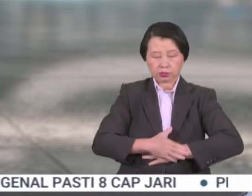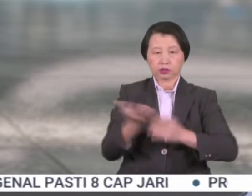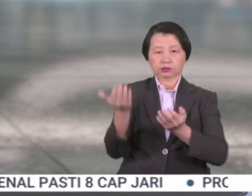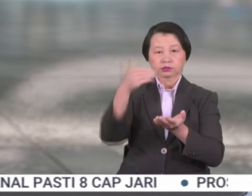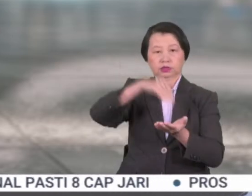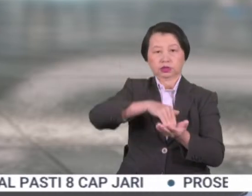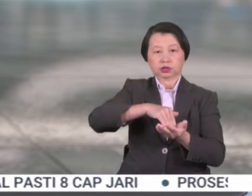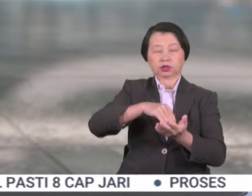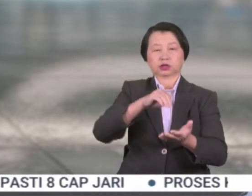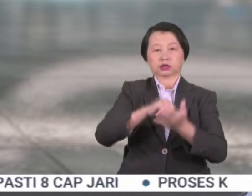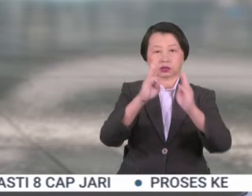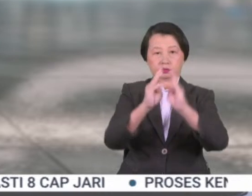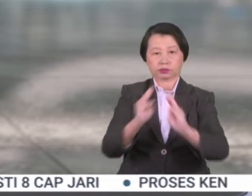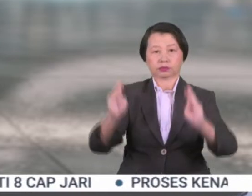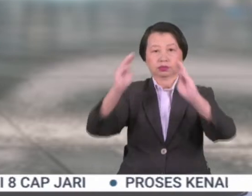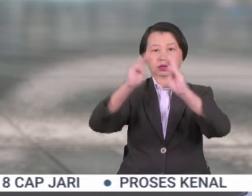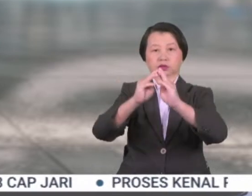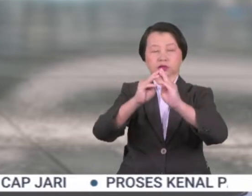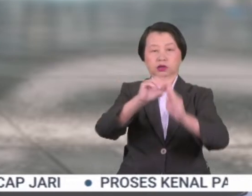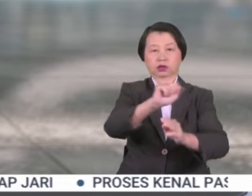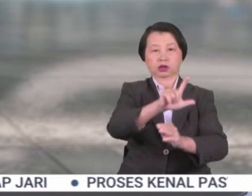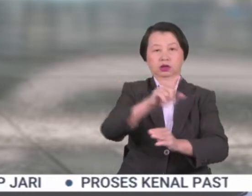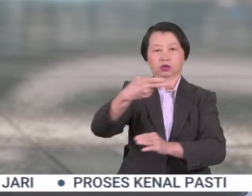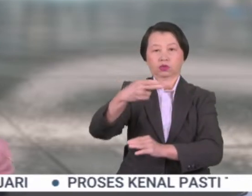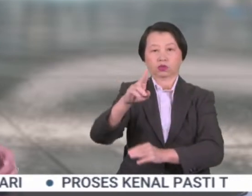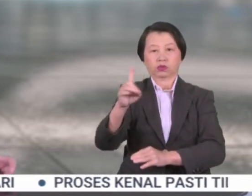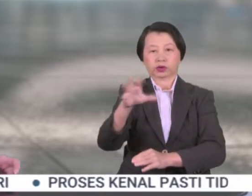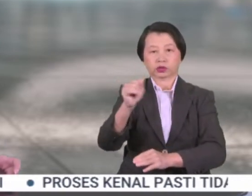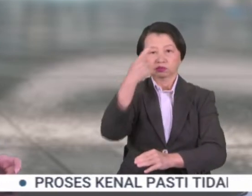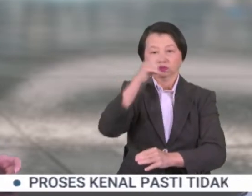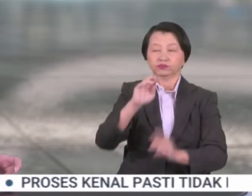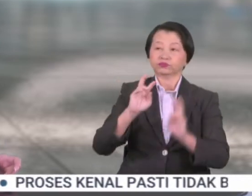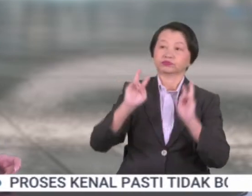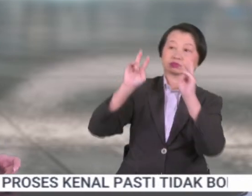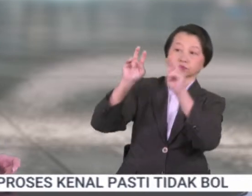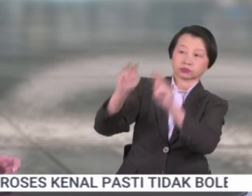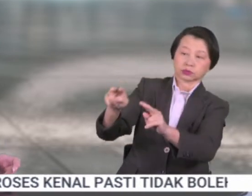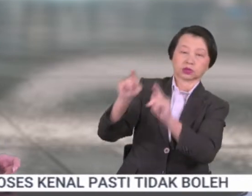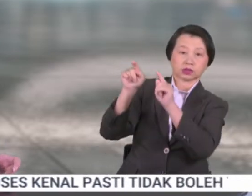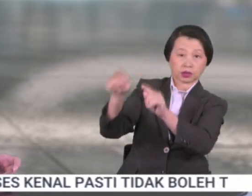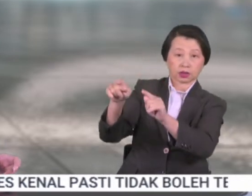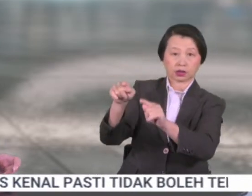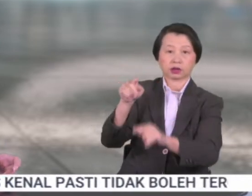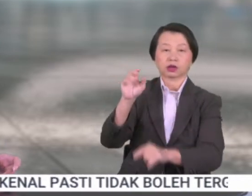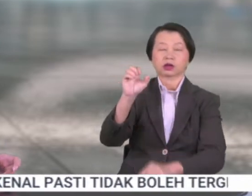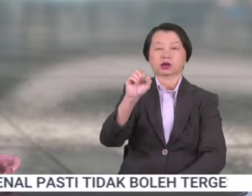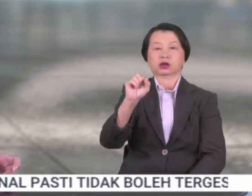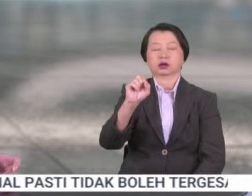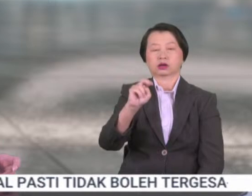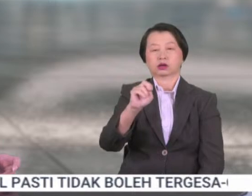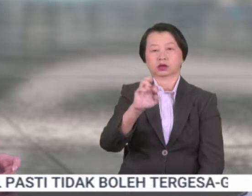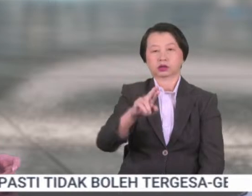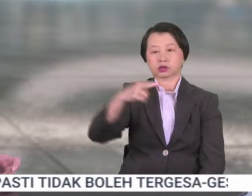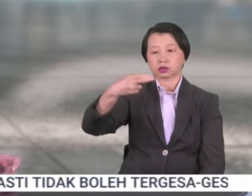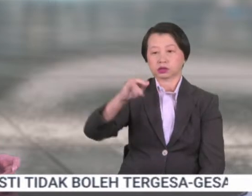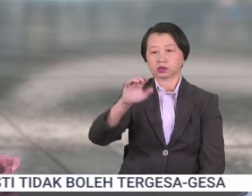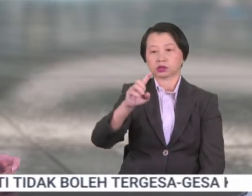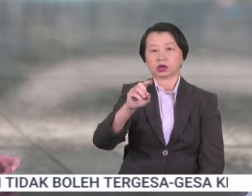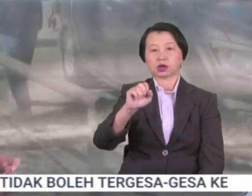lagi di masjid al-huda Kampung jerong dan untuk situasi semasa kita terus sahaja bersama Nurul Hidayah